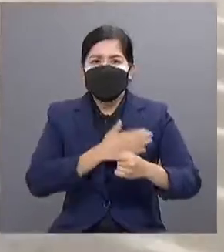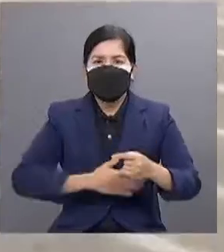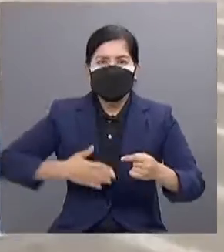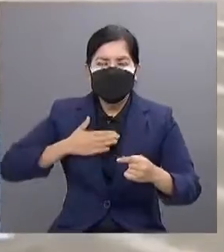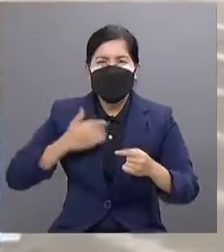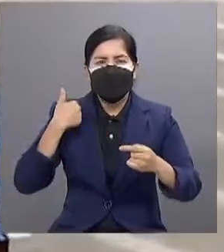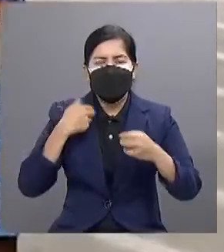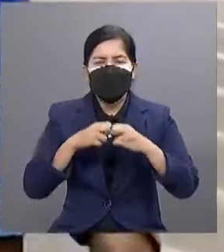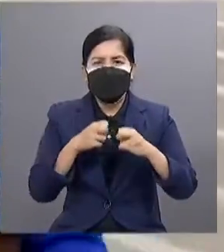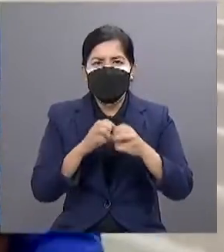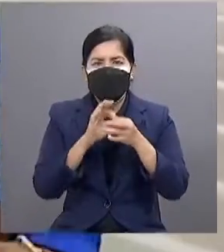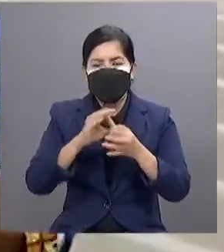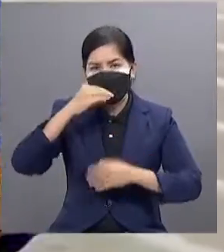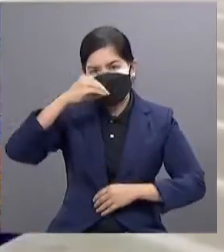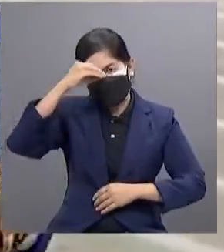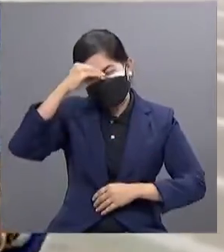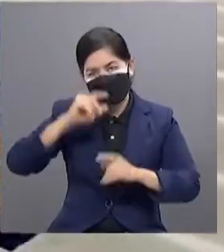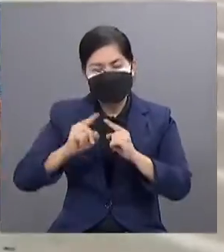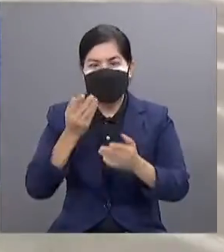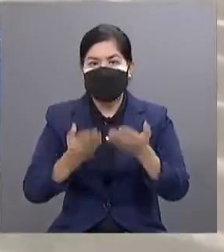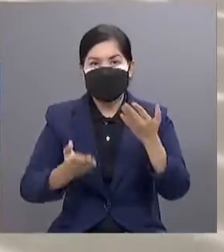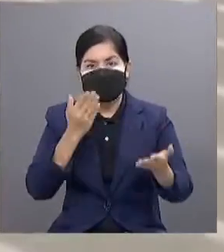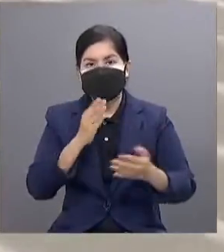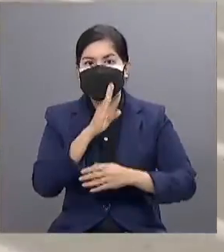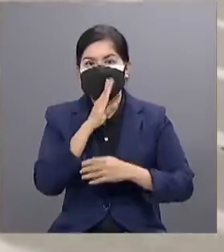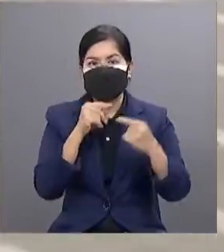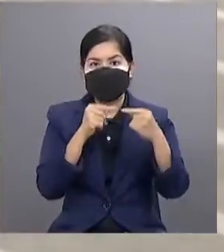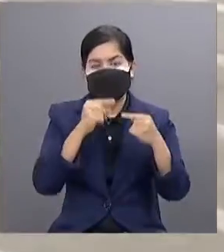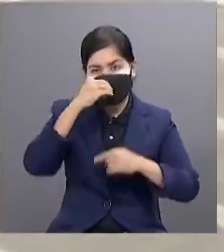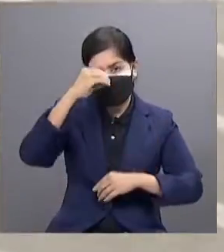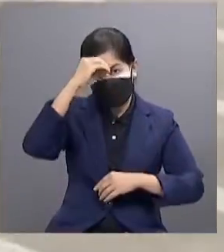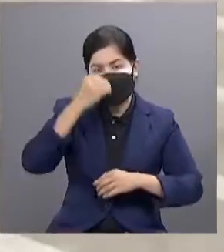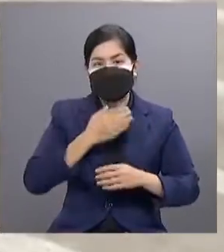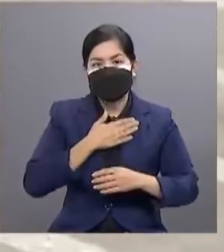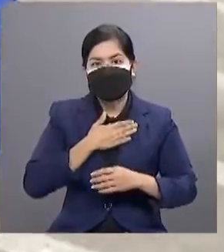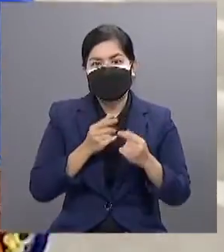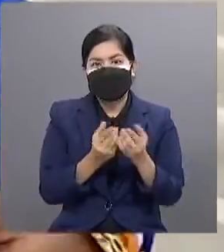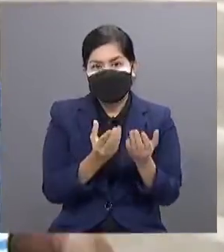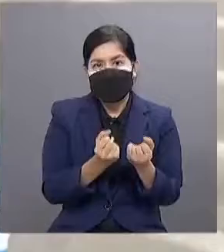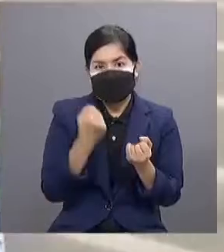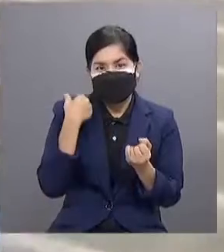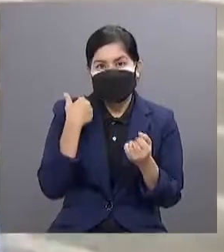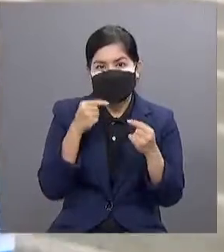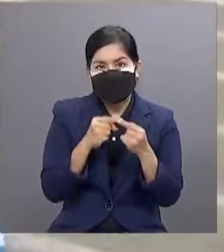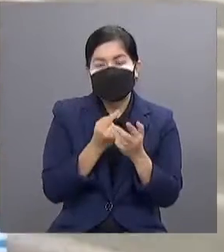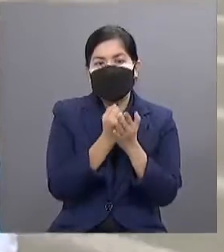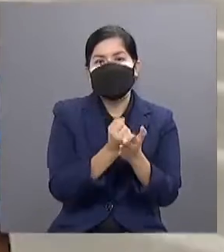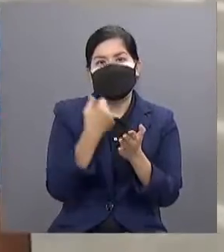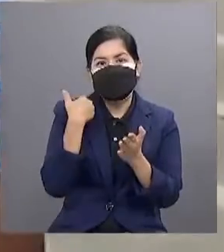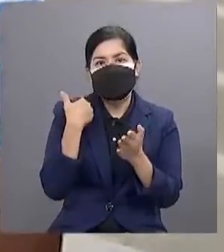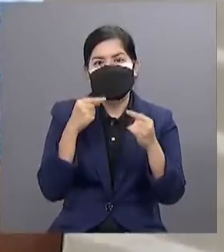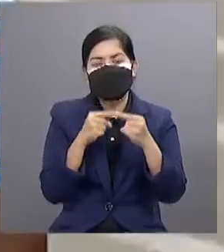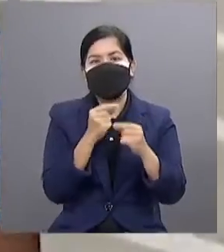ศึกษาเราก็ไปอย่างการศึกษาเราก็ไปรับเงินช่วยเหลือแต่เด็กการบ้านกันเบิ้ลเอามาให้เด็กเนาะให้เด็กเขา